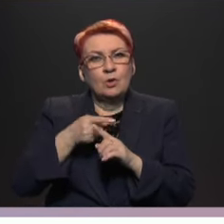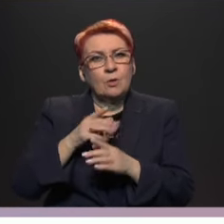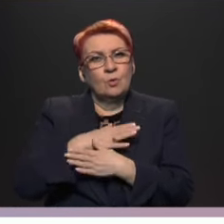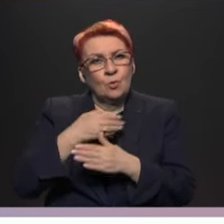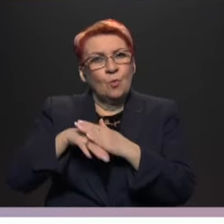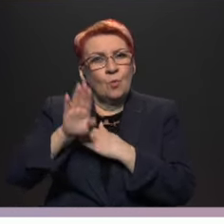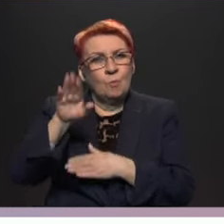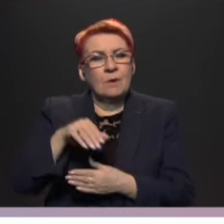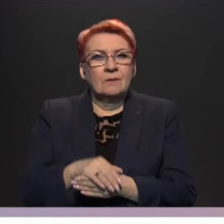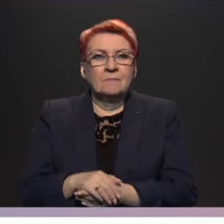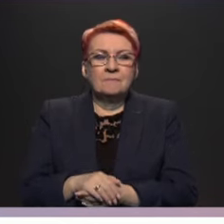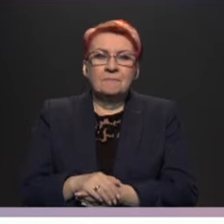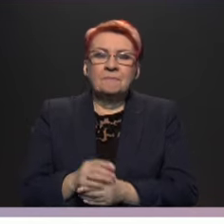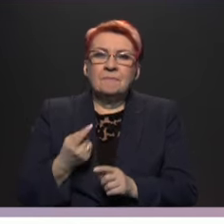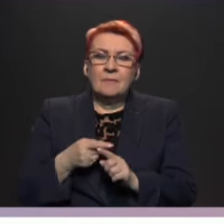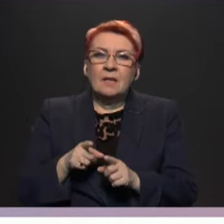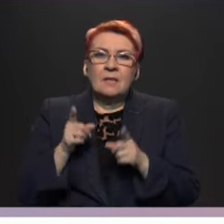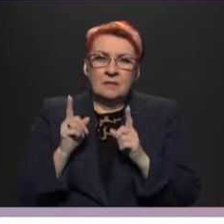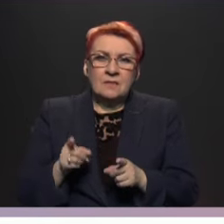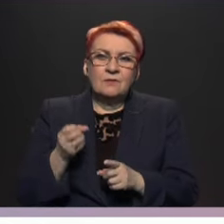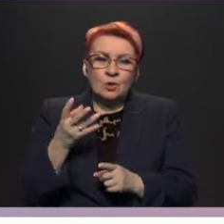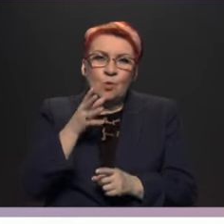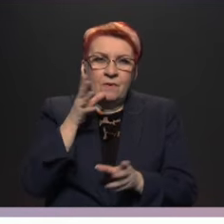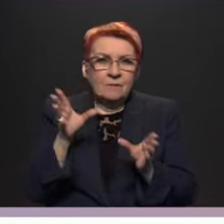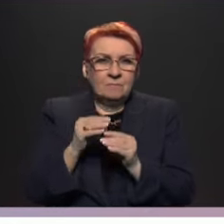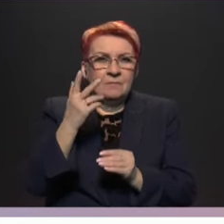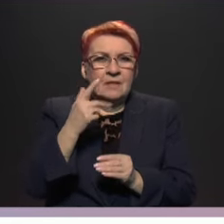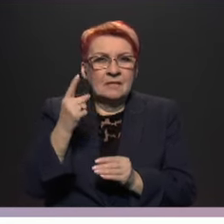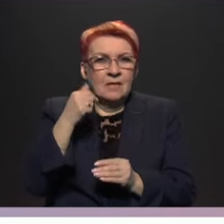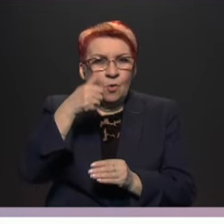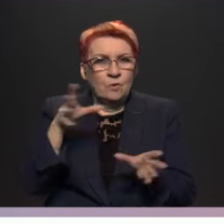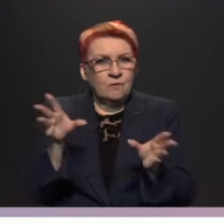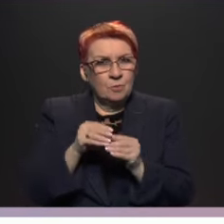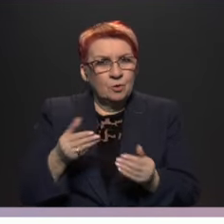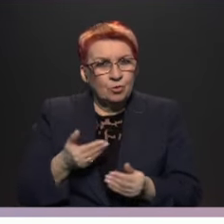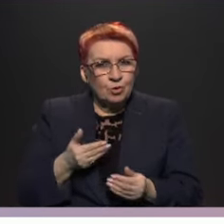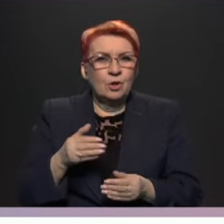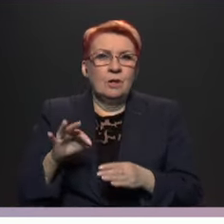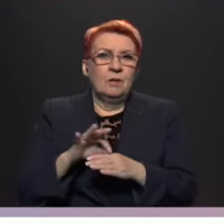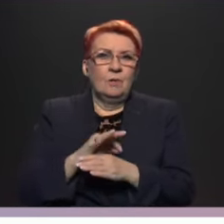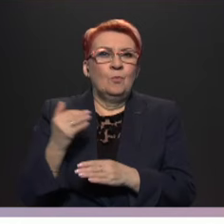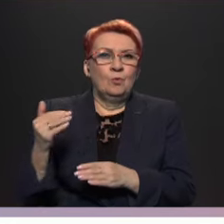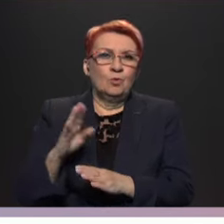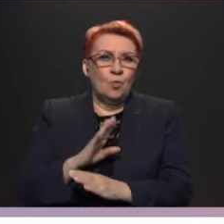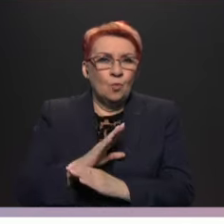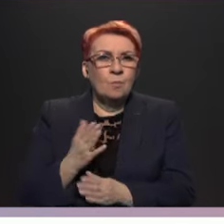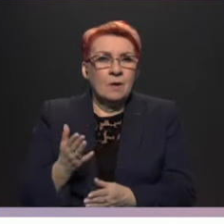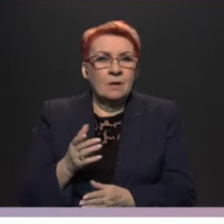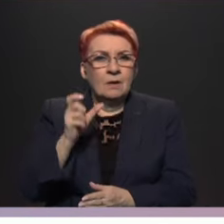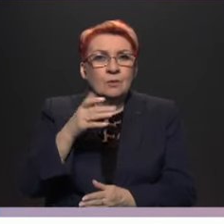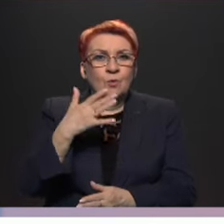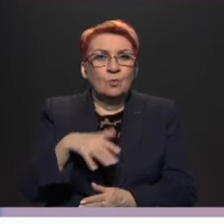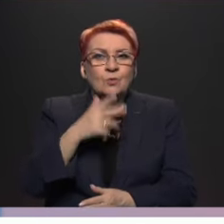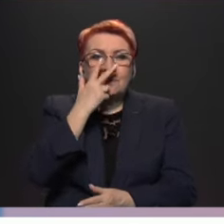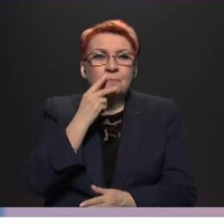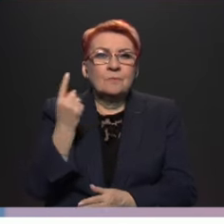конечно, резонный вопрос. Действительно, когда столько лет прошло после совместной жизни, человек превращается в